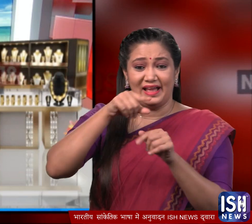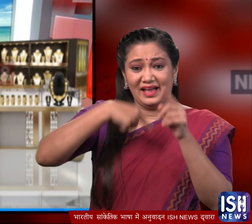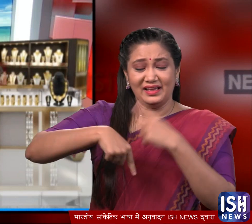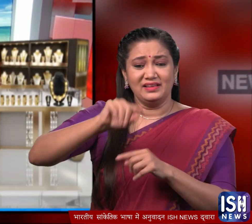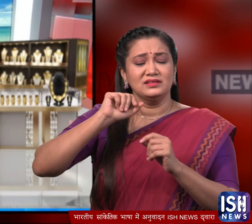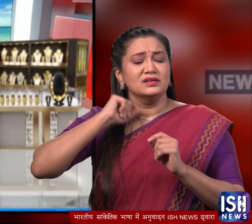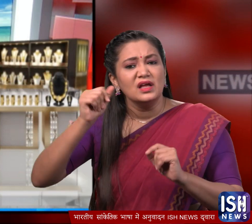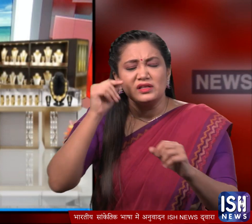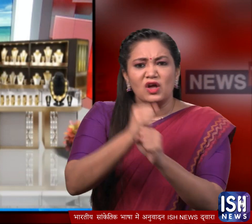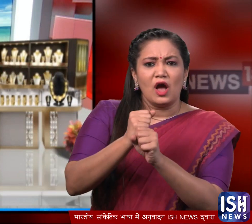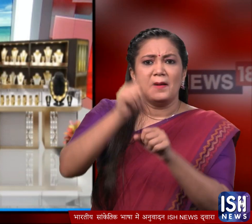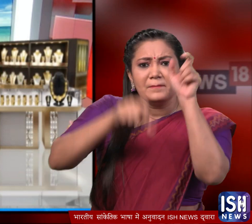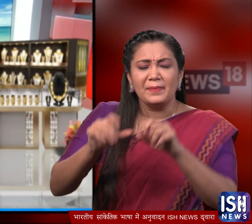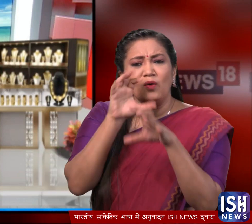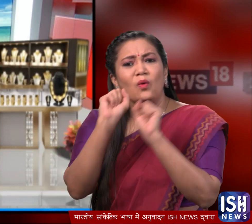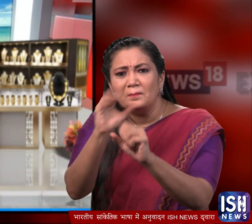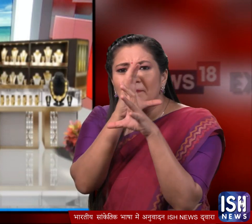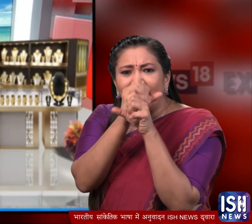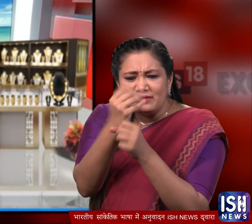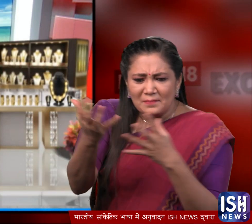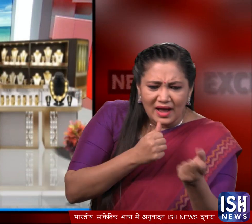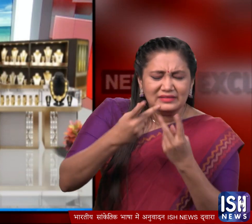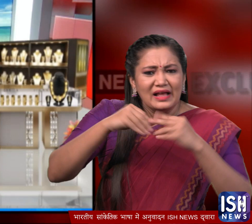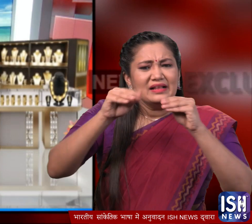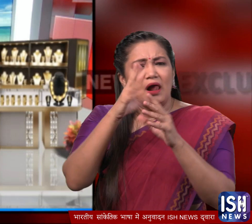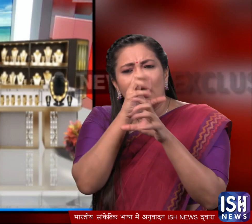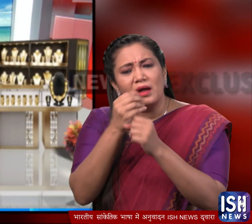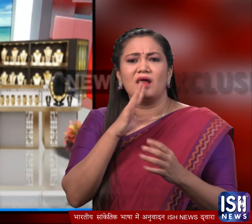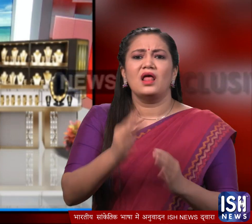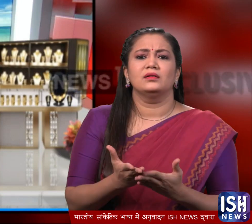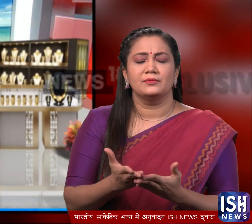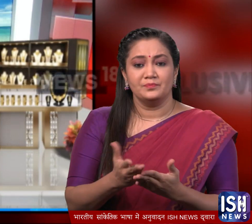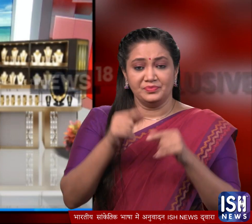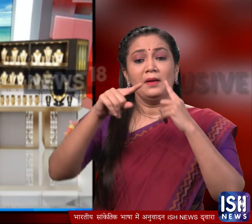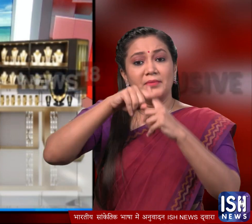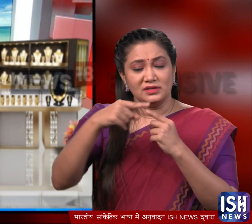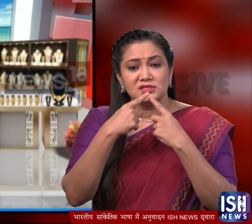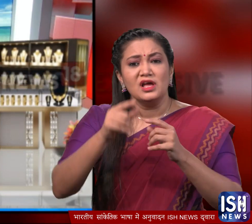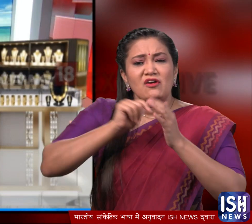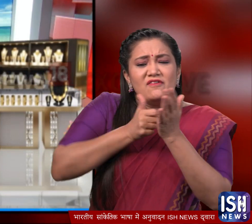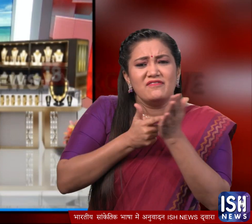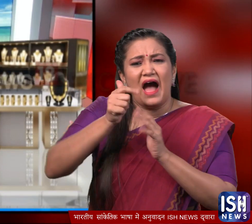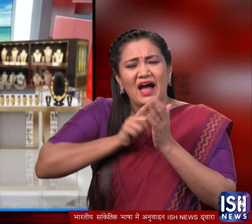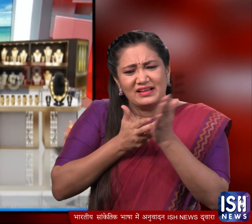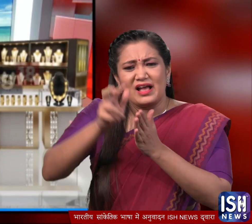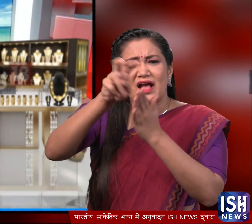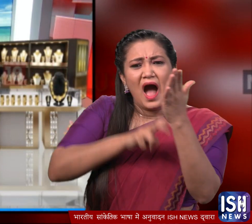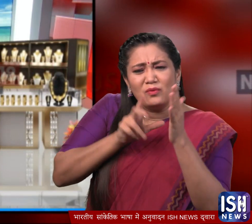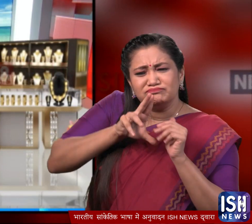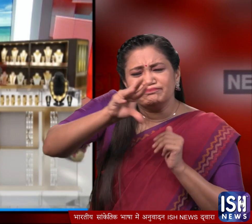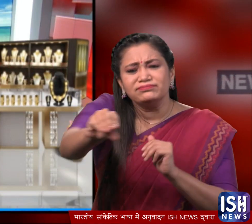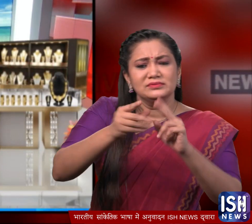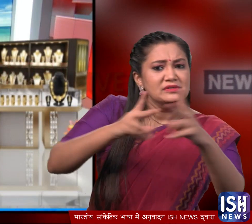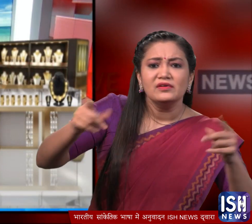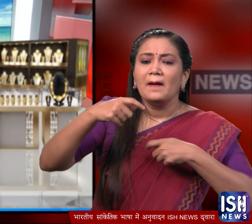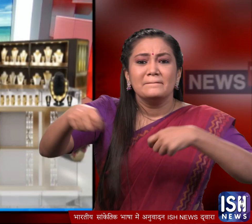कारोबारी सरकार के इस फैसले को ग्राहकों की निजता का हनन भी बता रहे हैं और साथ ही उनकी एक दलील यह भी है कि दूर दराज के इलाकों में जो लोग गहनों का